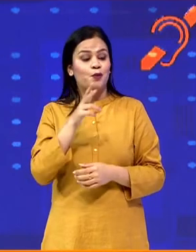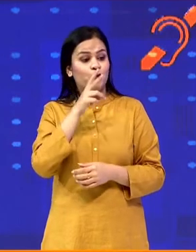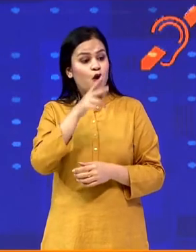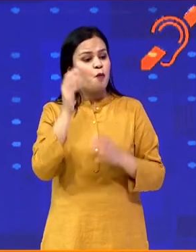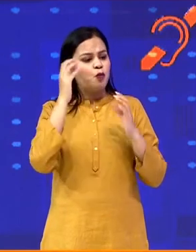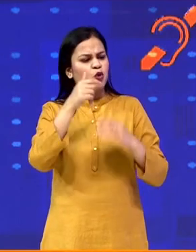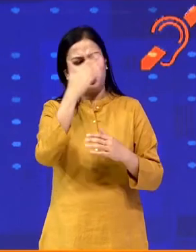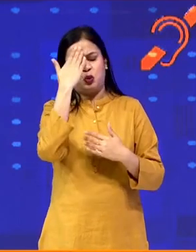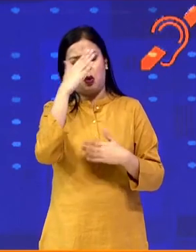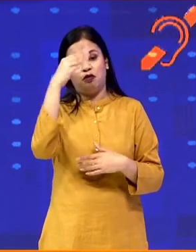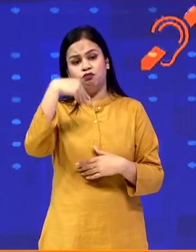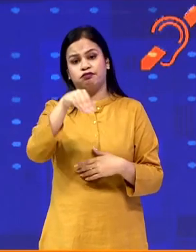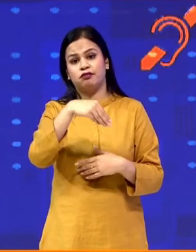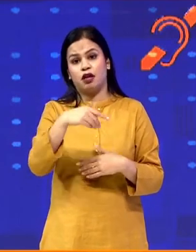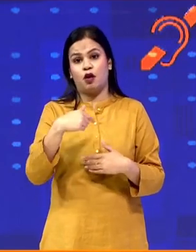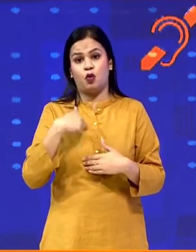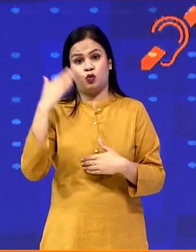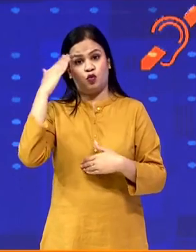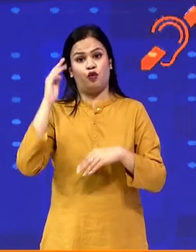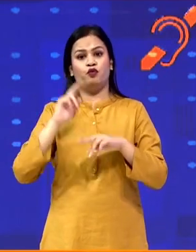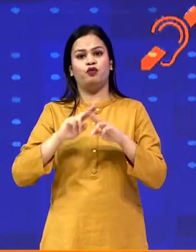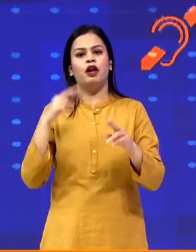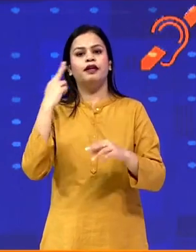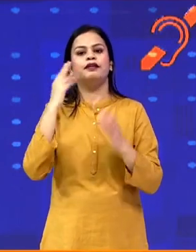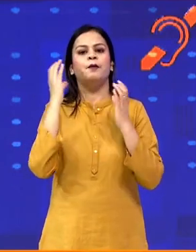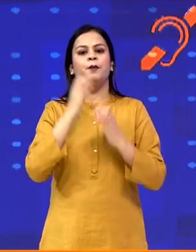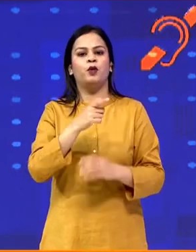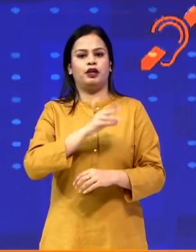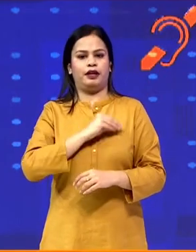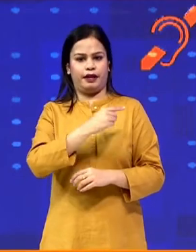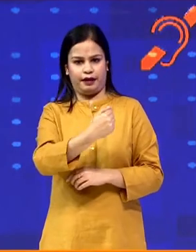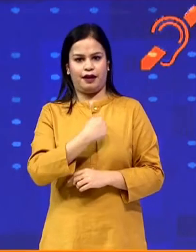मालूम है और इसलिए मोदी जी मुझे डरते हैं